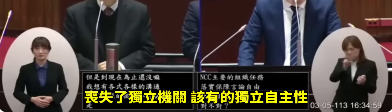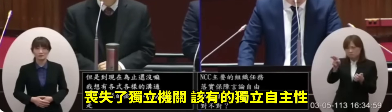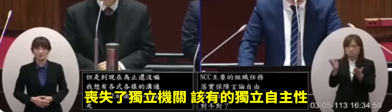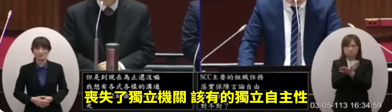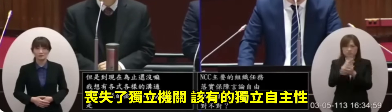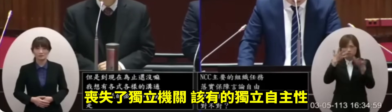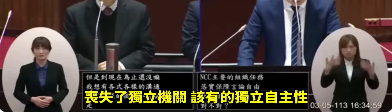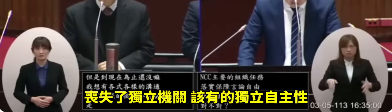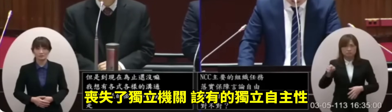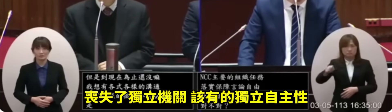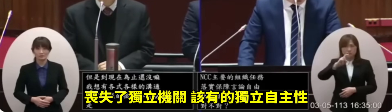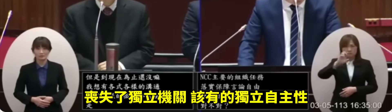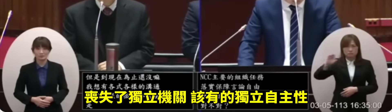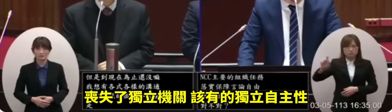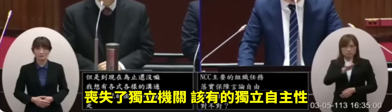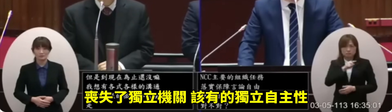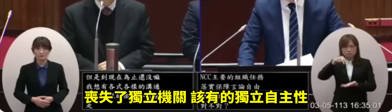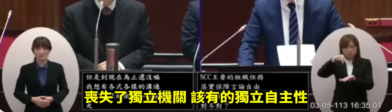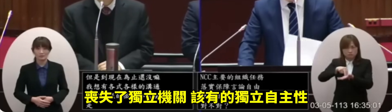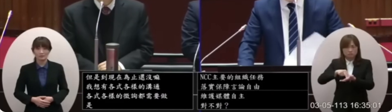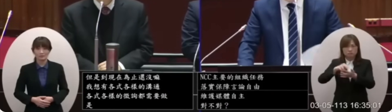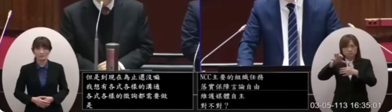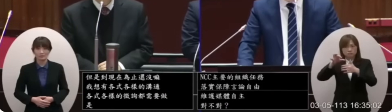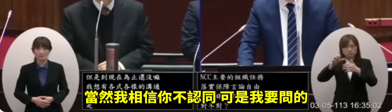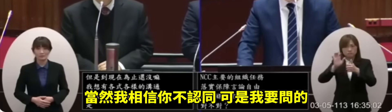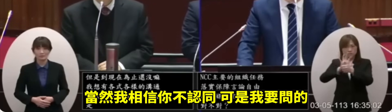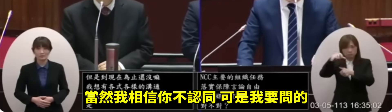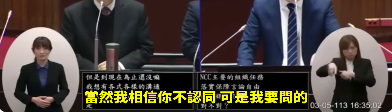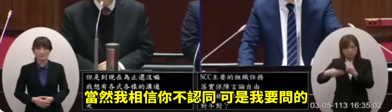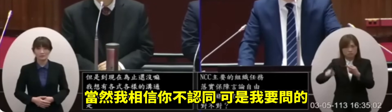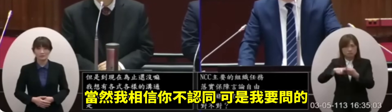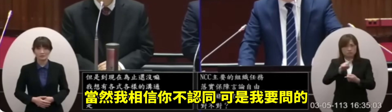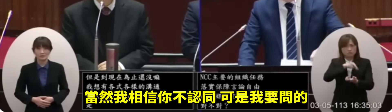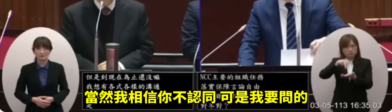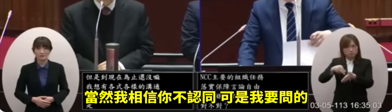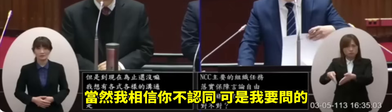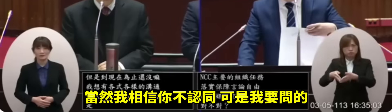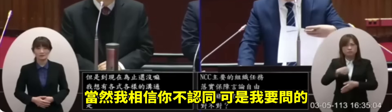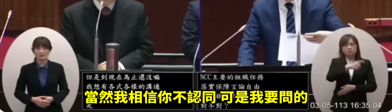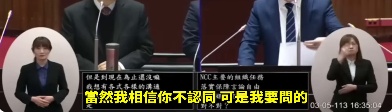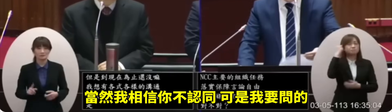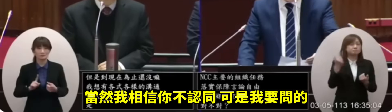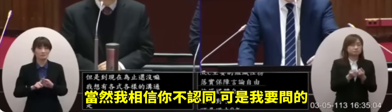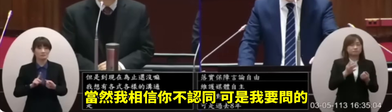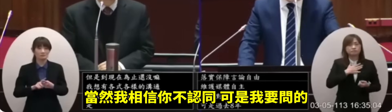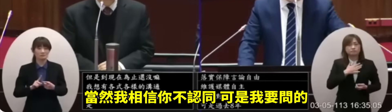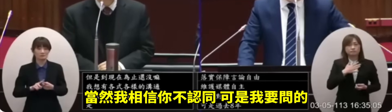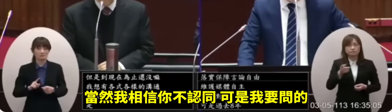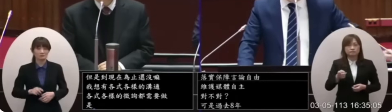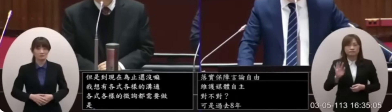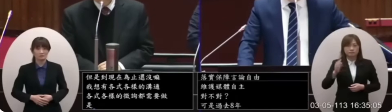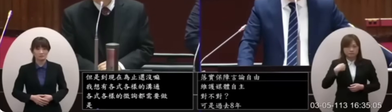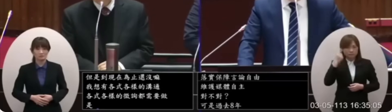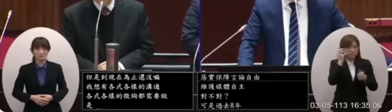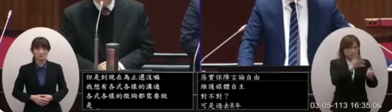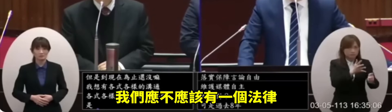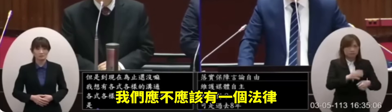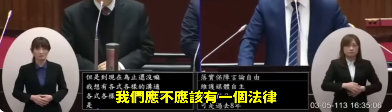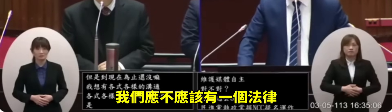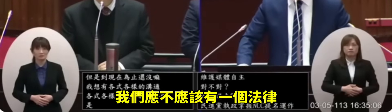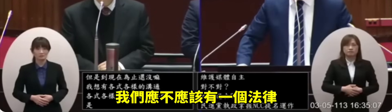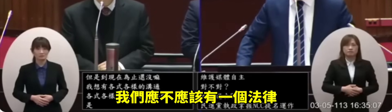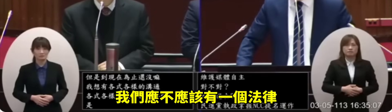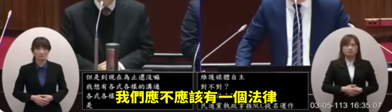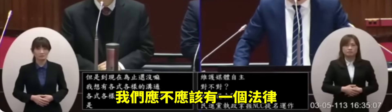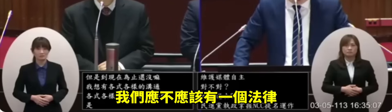丧失了独立机关该有的独立自主性哈。当然，我相信你不认同了哈。 对，我。 可是我要问的哈。我